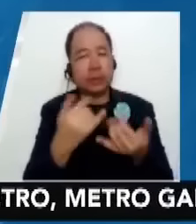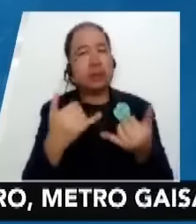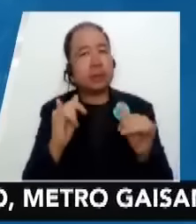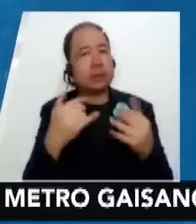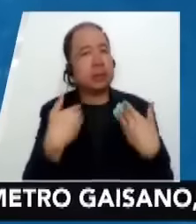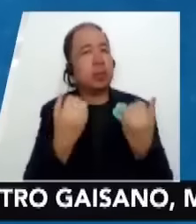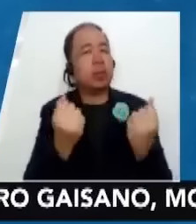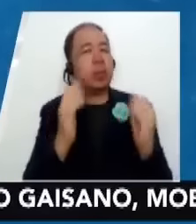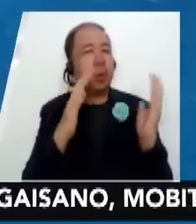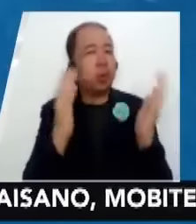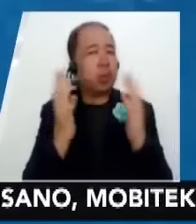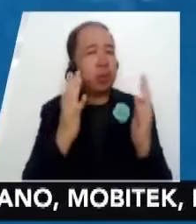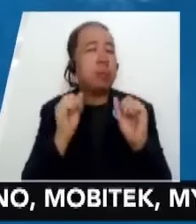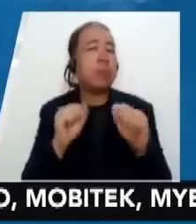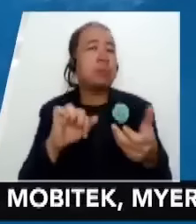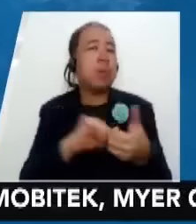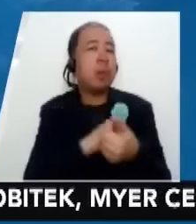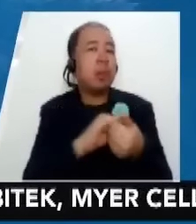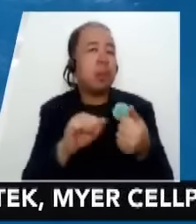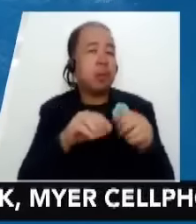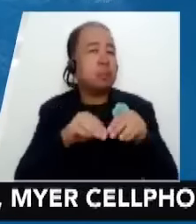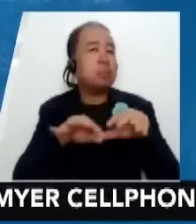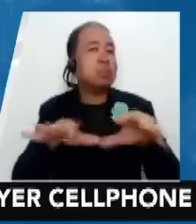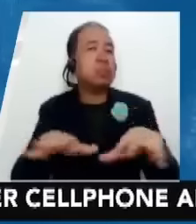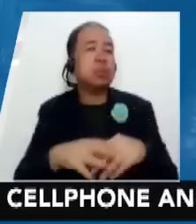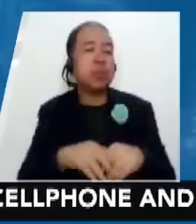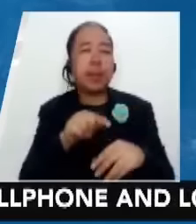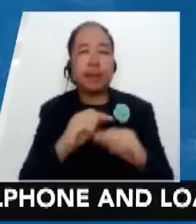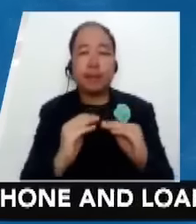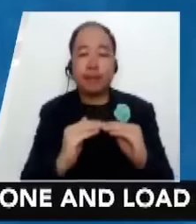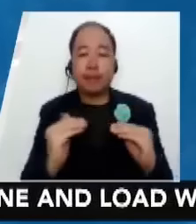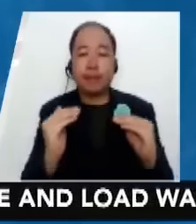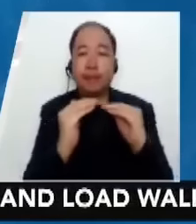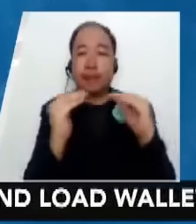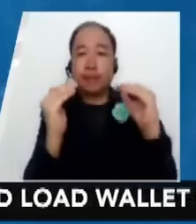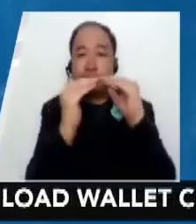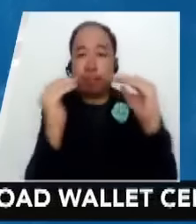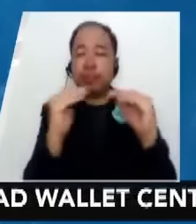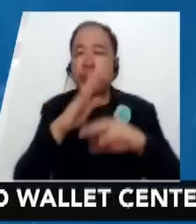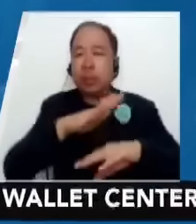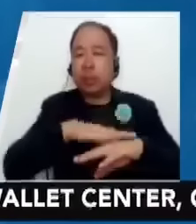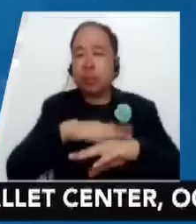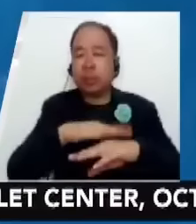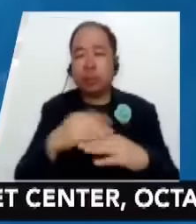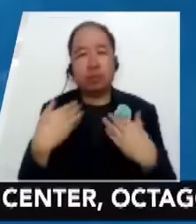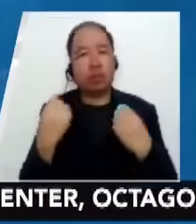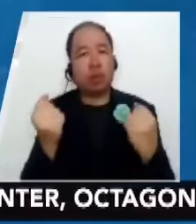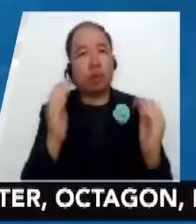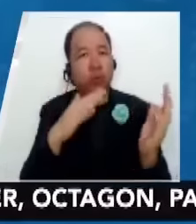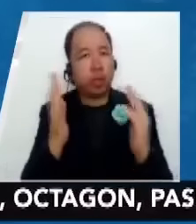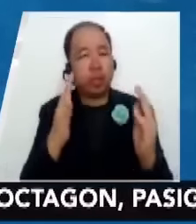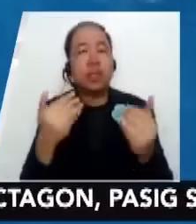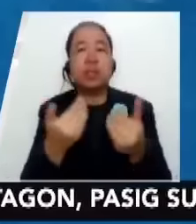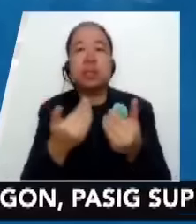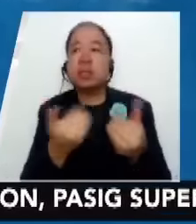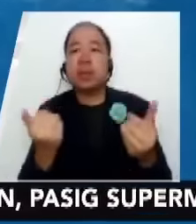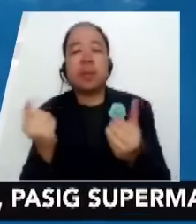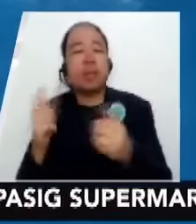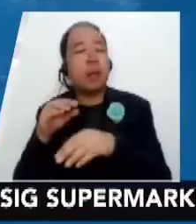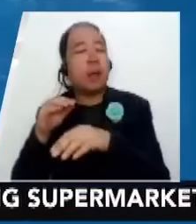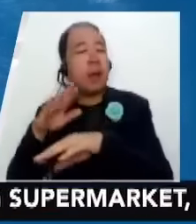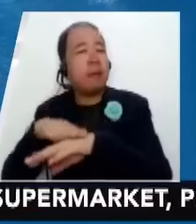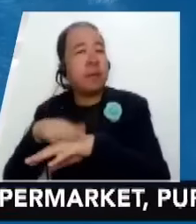ng pinsala. Ang mga signal na yan ay babala po sa lakas ng hangin at may hiwalay na advisory ang PAGASA para naman